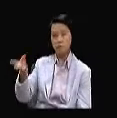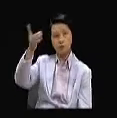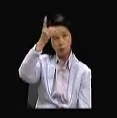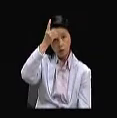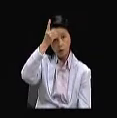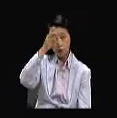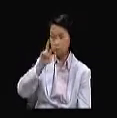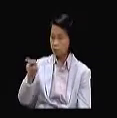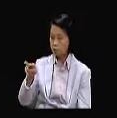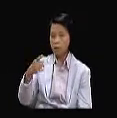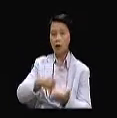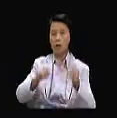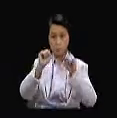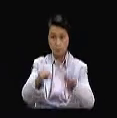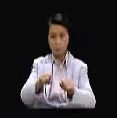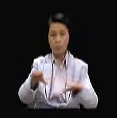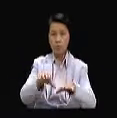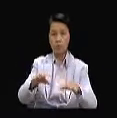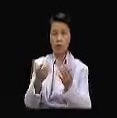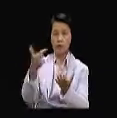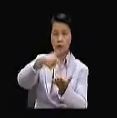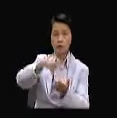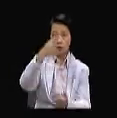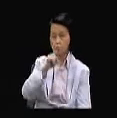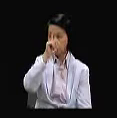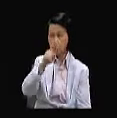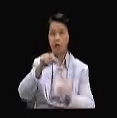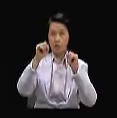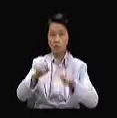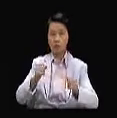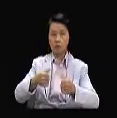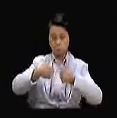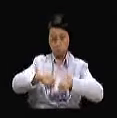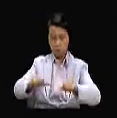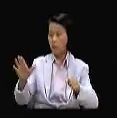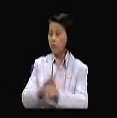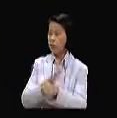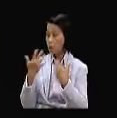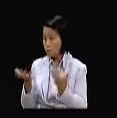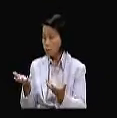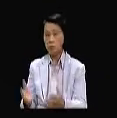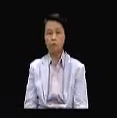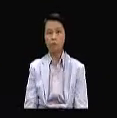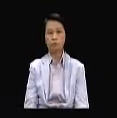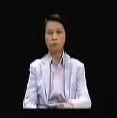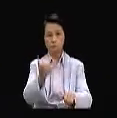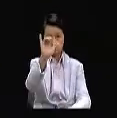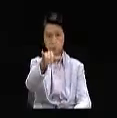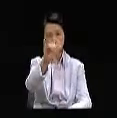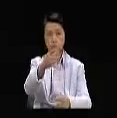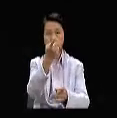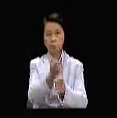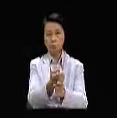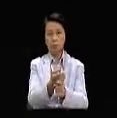terlihat apa yang boleh dilakukan lagi untuk memastikan ini dapat juga sajikan sepenuhnya ya bener